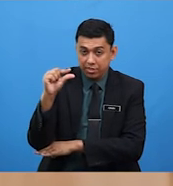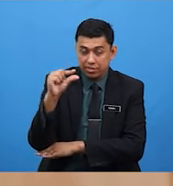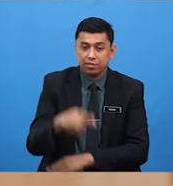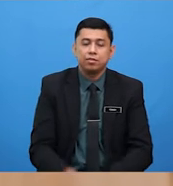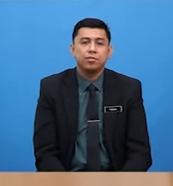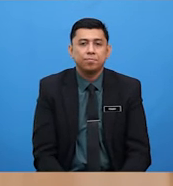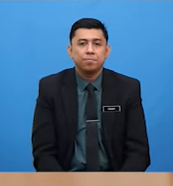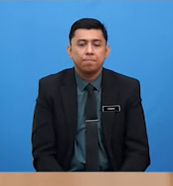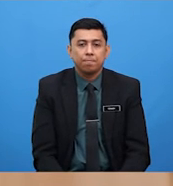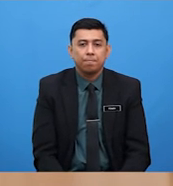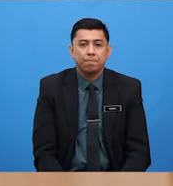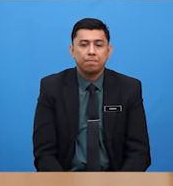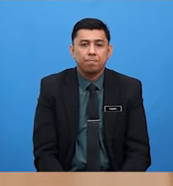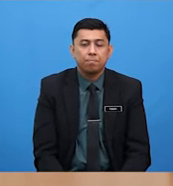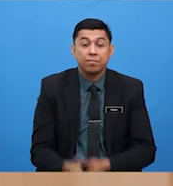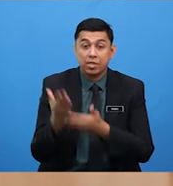saya